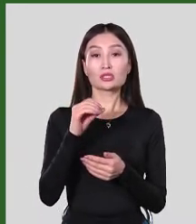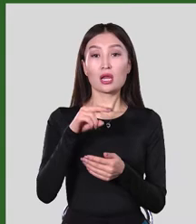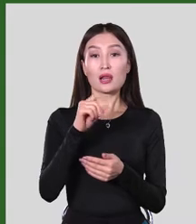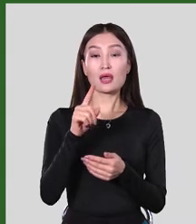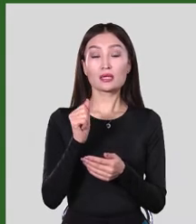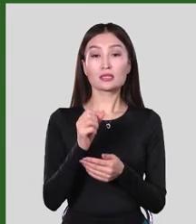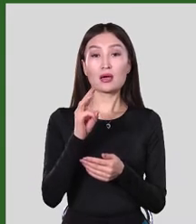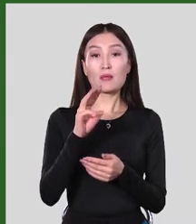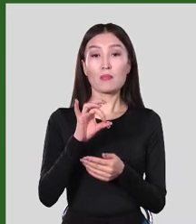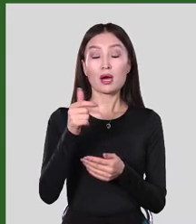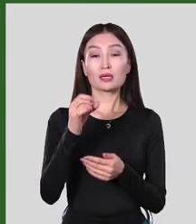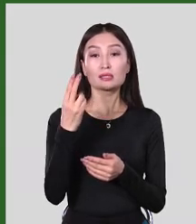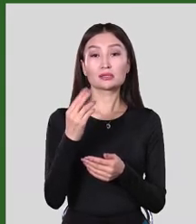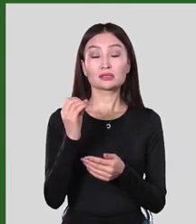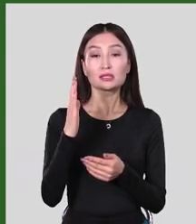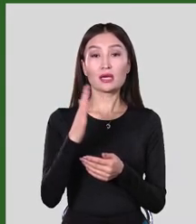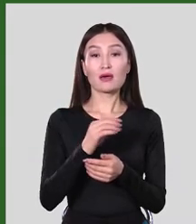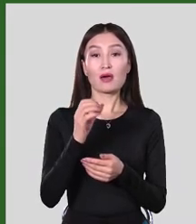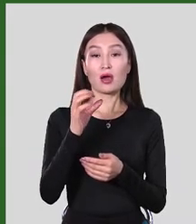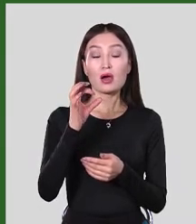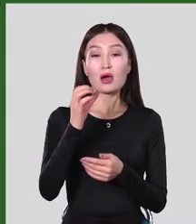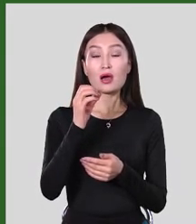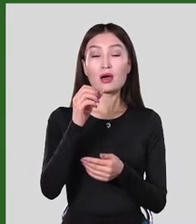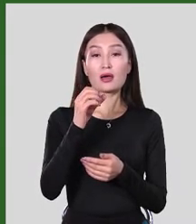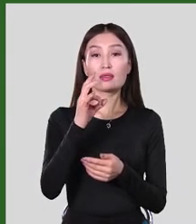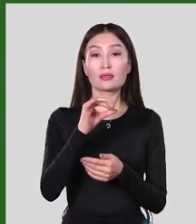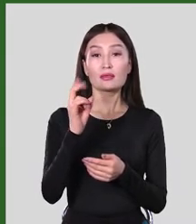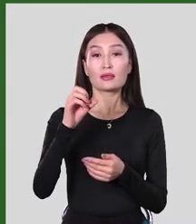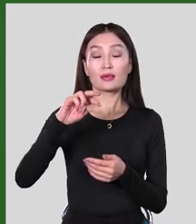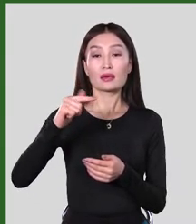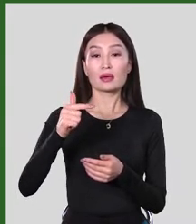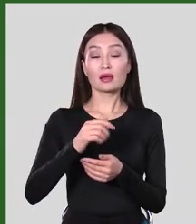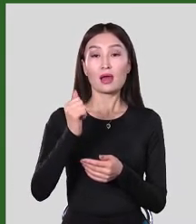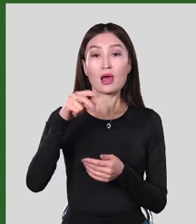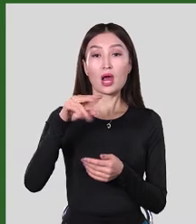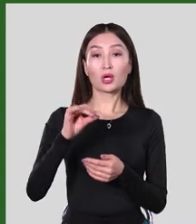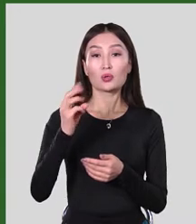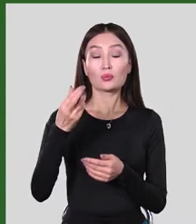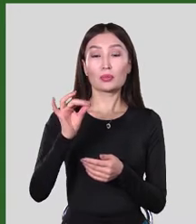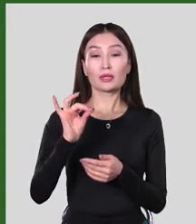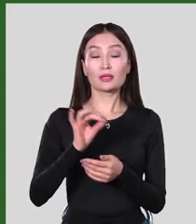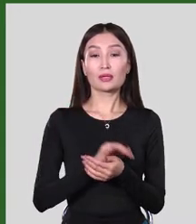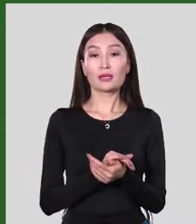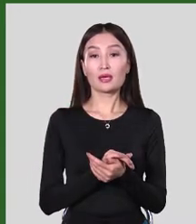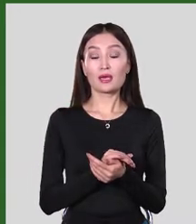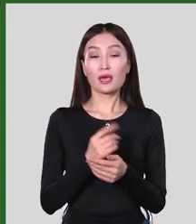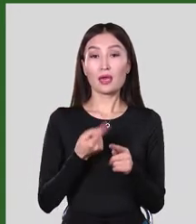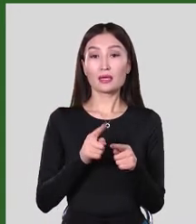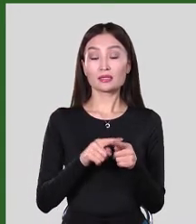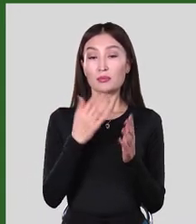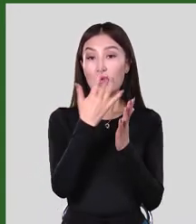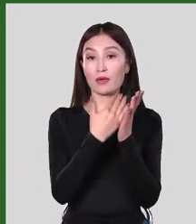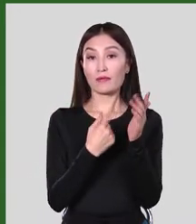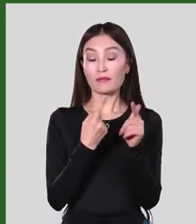Железные, марганцевые, никелевые, оловянные руды, а также руды алюминия, бокситы. Этими